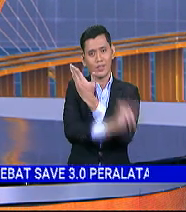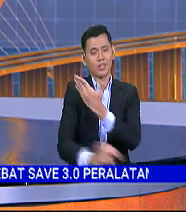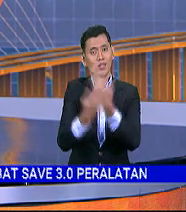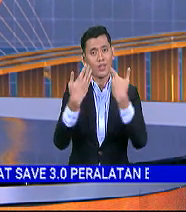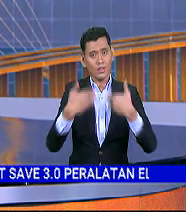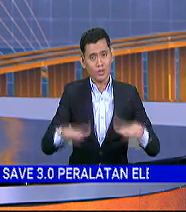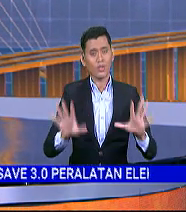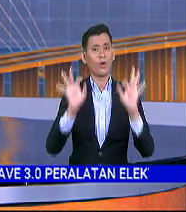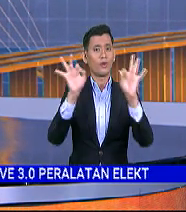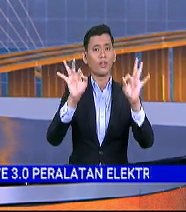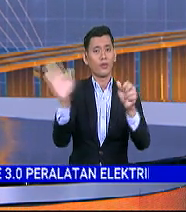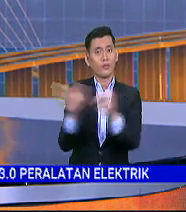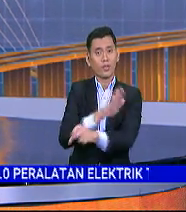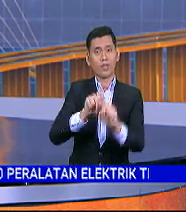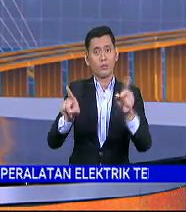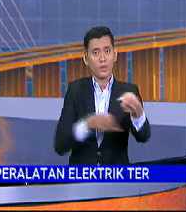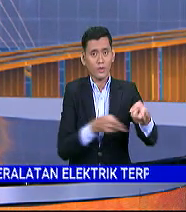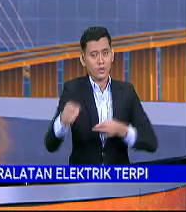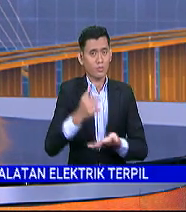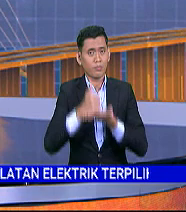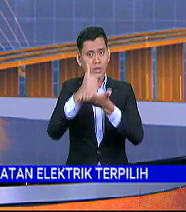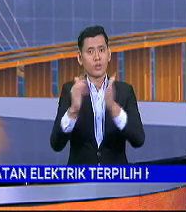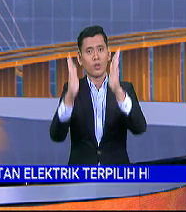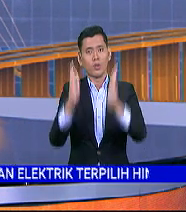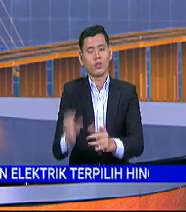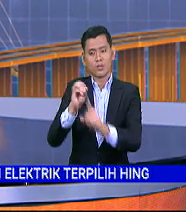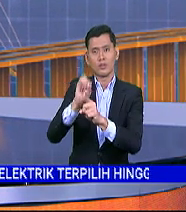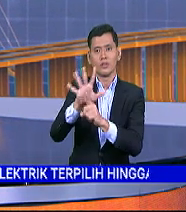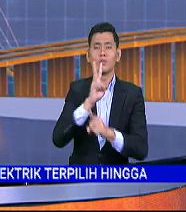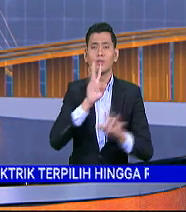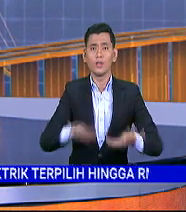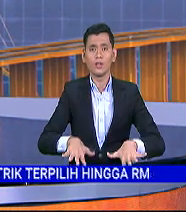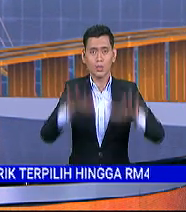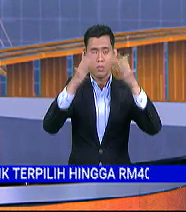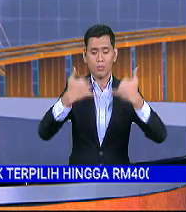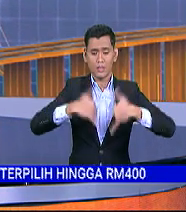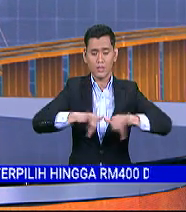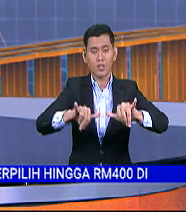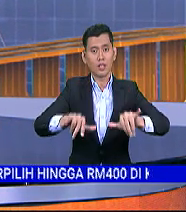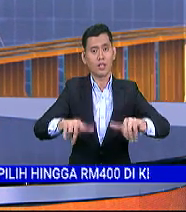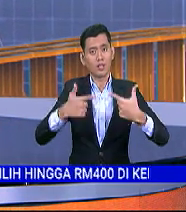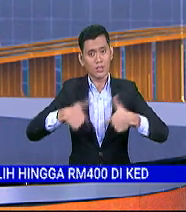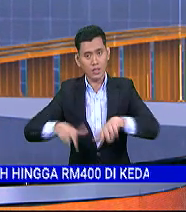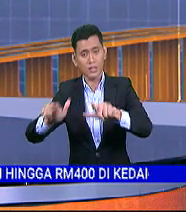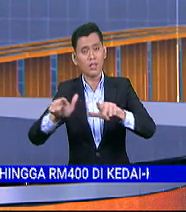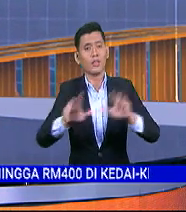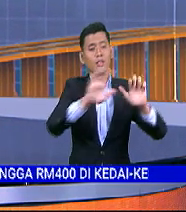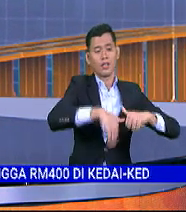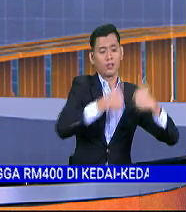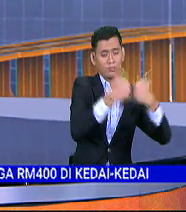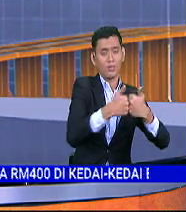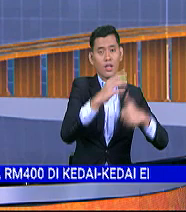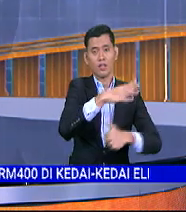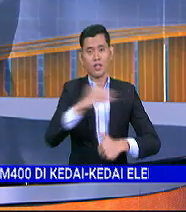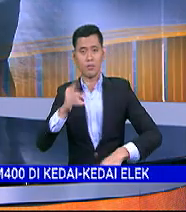sudah pulih sepenuhnya, namun usaha membantu penduduk terjejas masih giat dilaksana pihak berkaitan serta badan bukan kerajaan